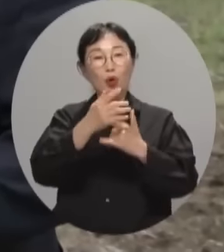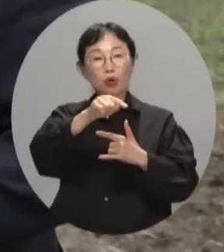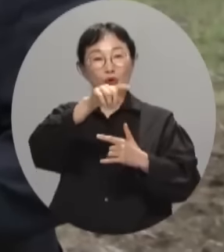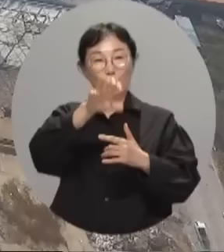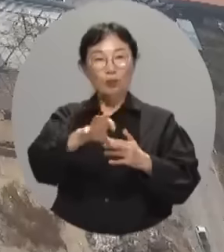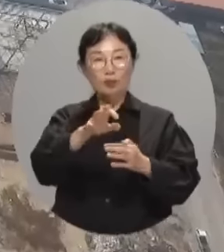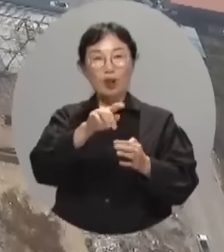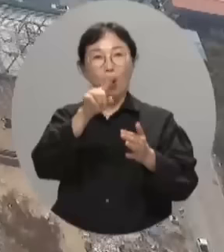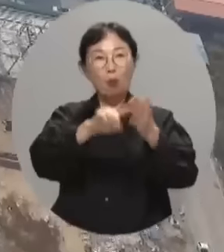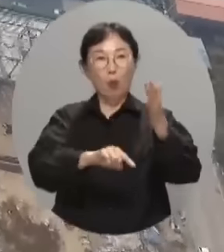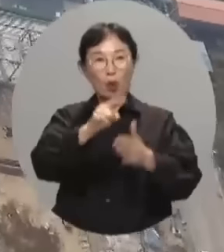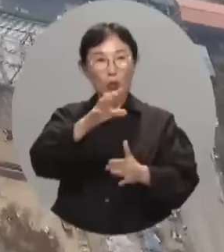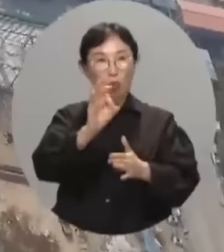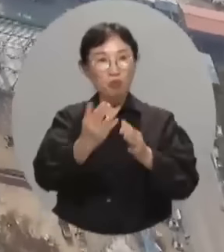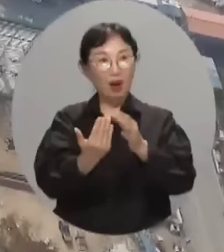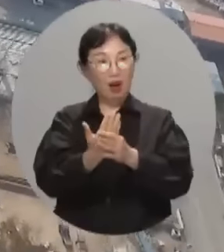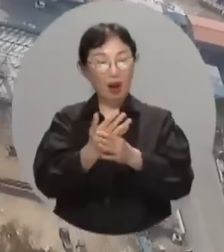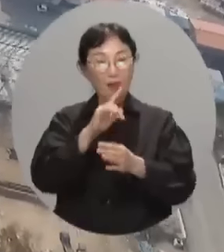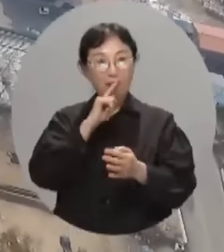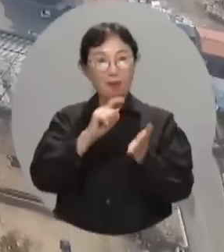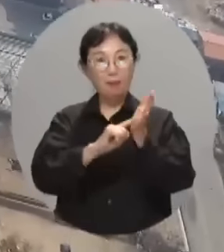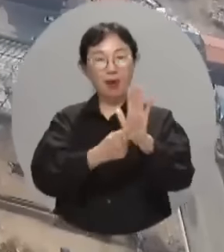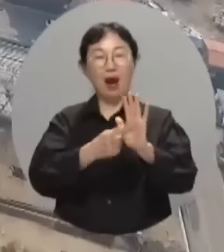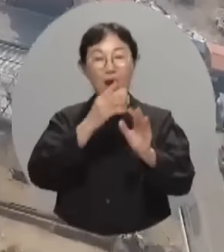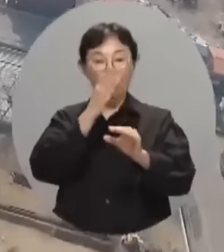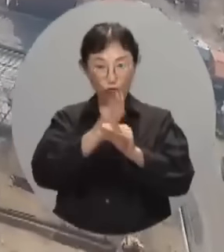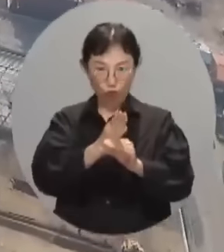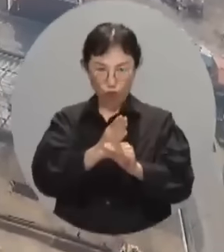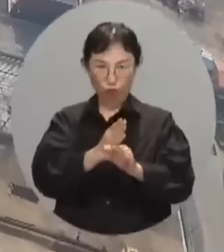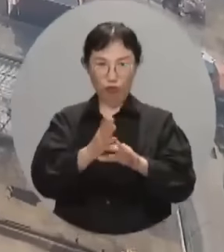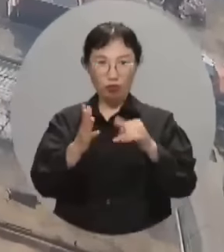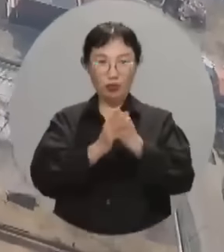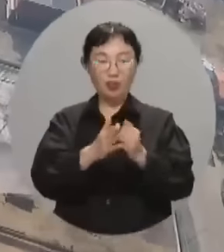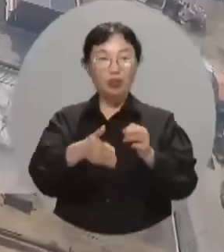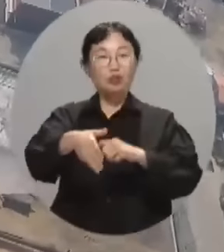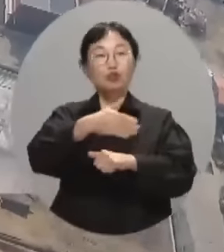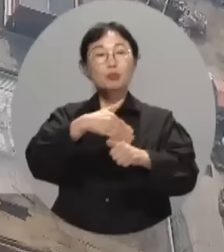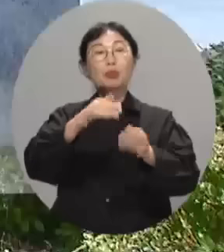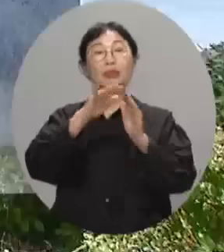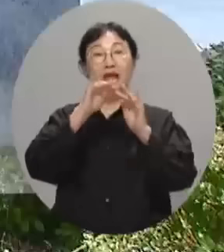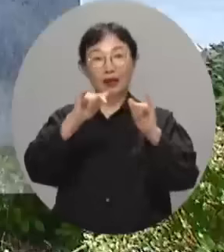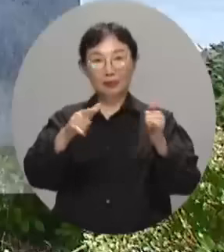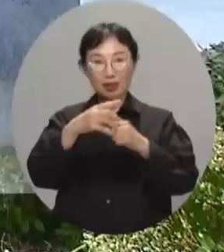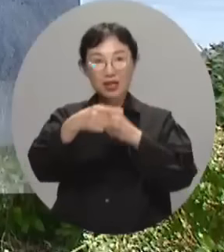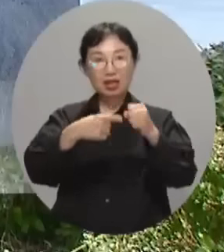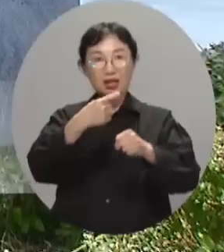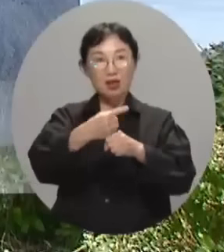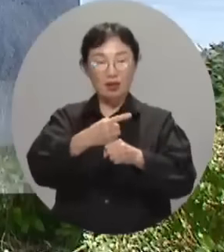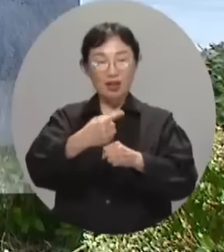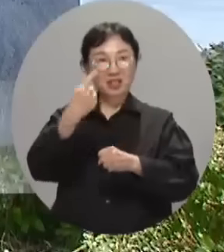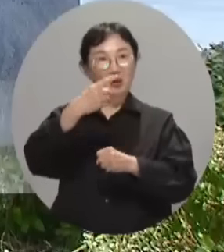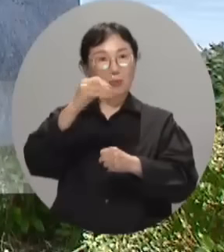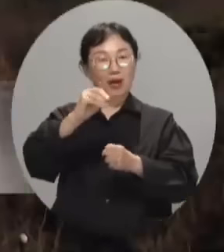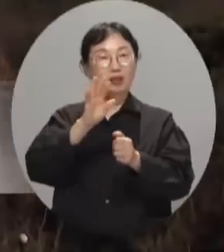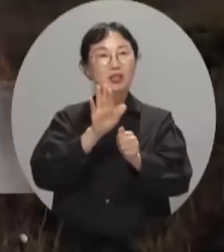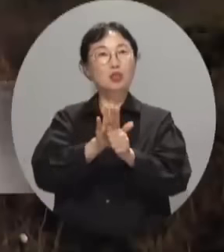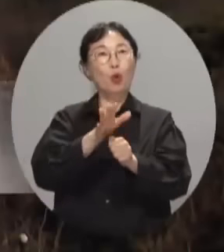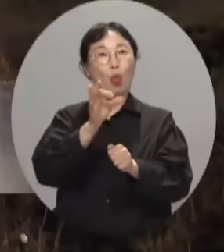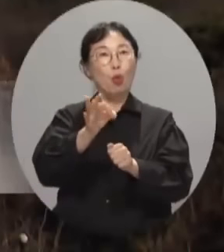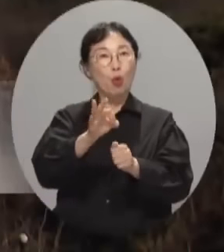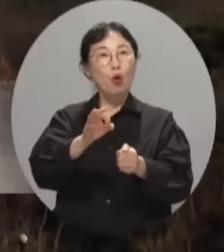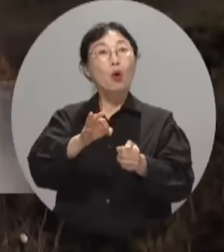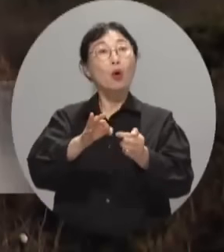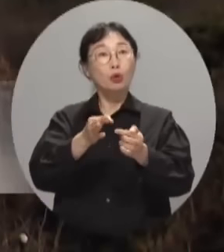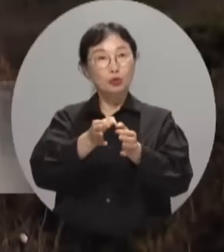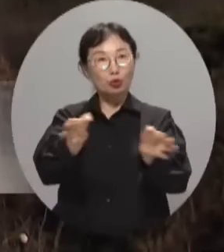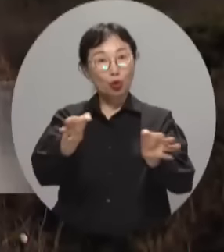띕니다. 전주시가 피해 보상 명목으로 소각장 인근 주민들에게 연간 1천만 원 넘는 지원금을 지급하고